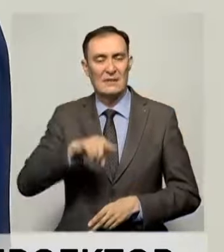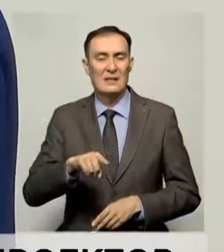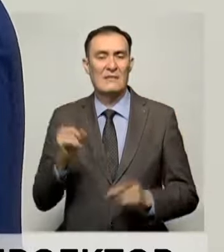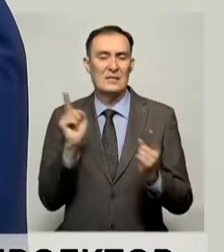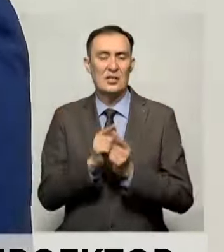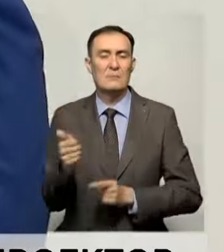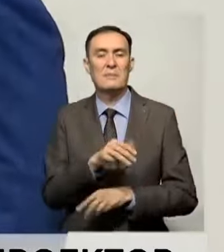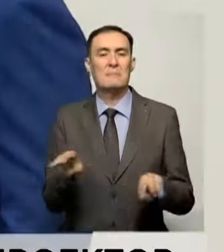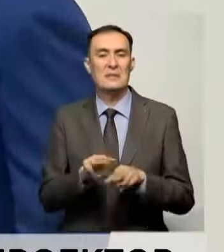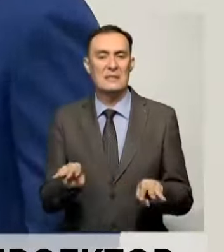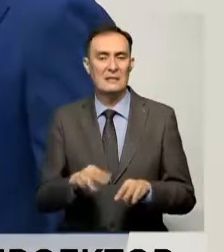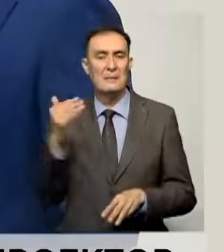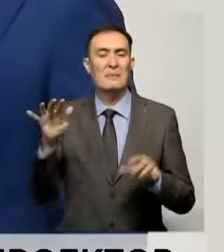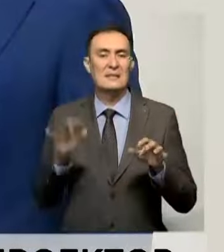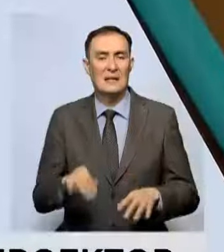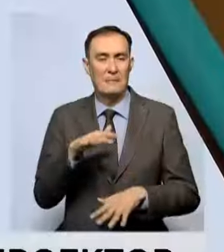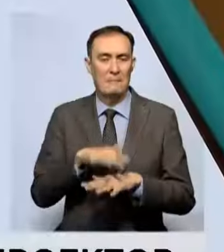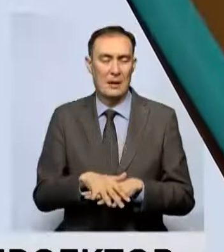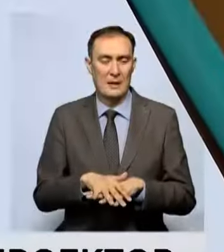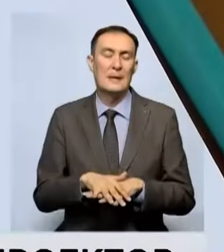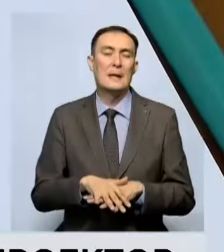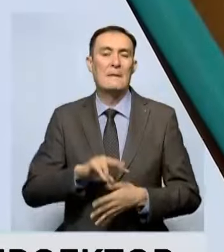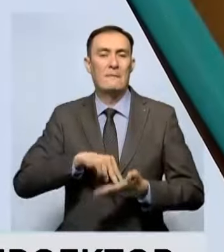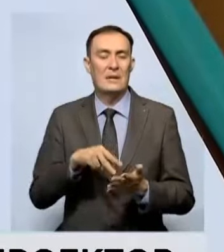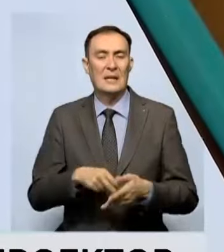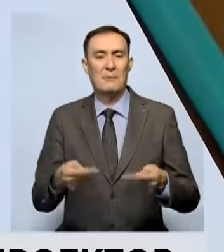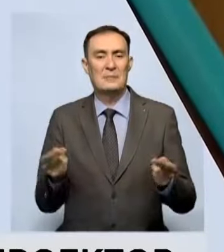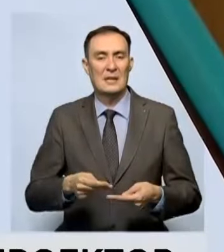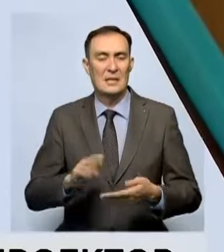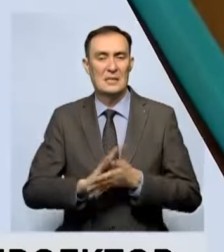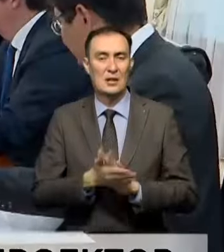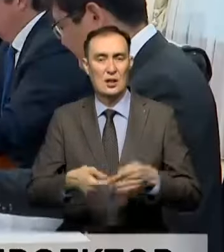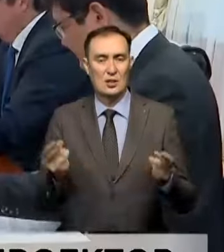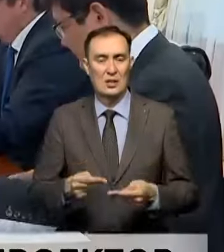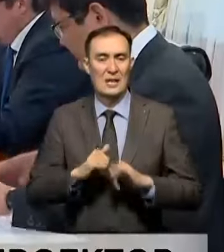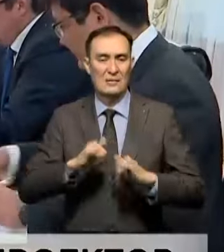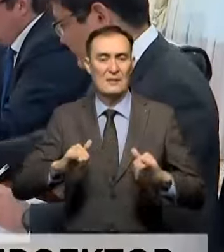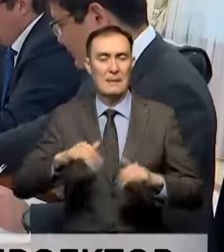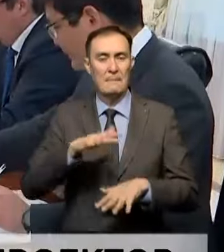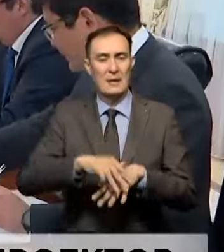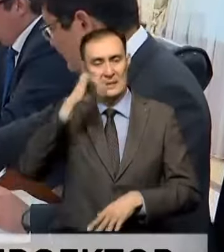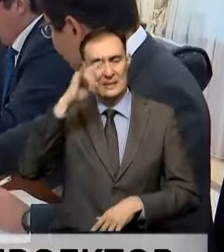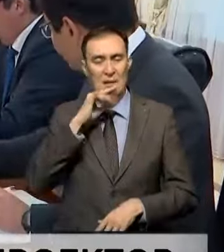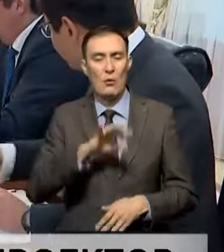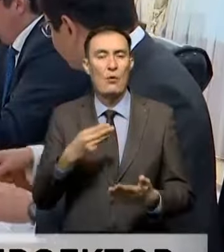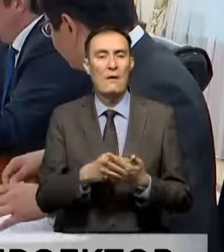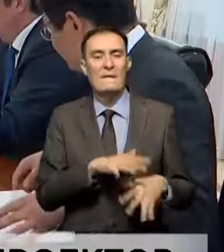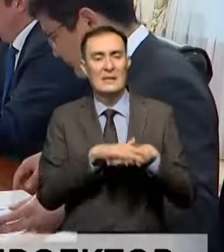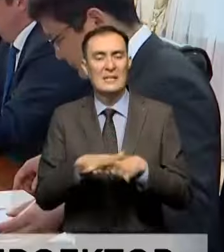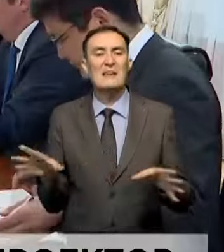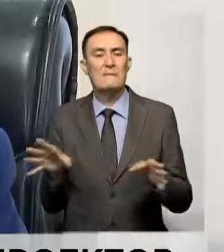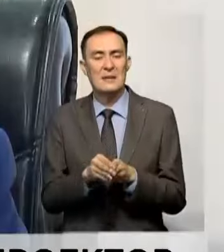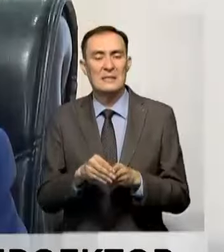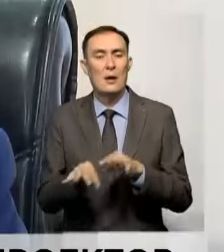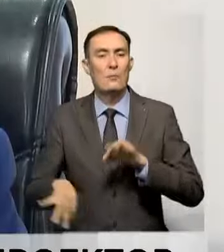встрече премьер-министра страны с председателем банка. В планах подписание соглашения с Банком развития Казахстана о финансировании